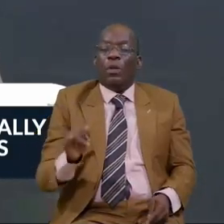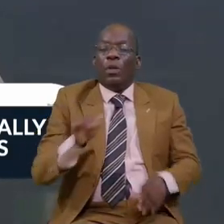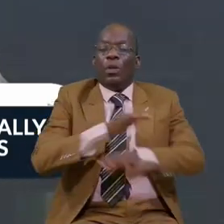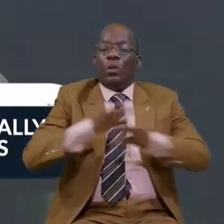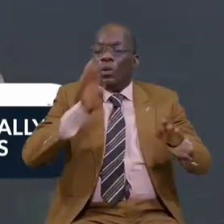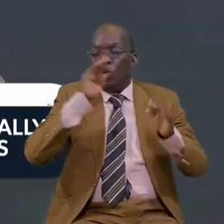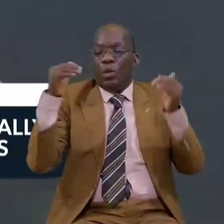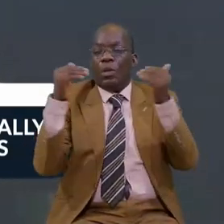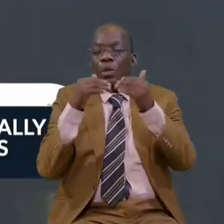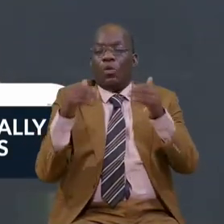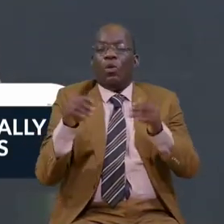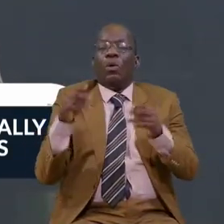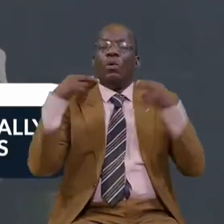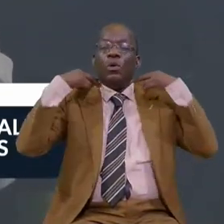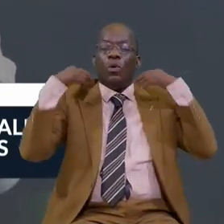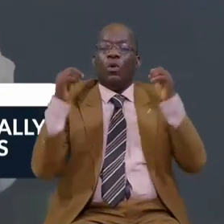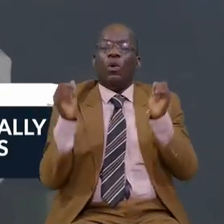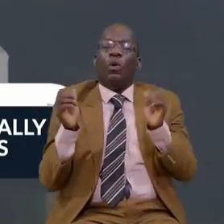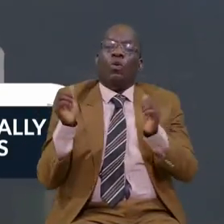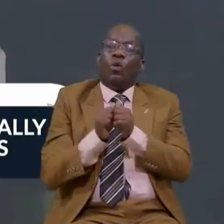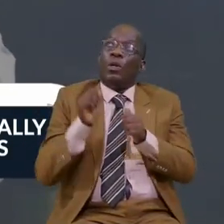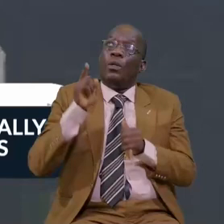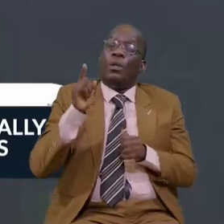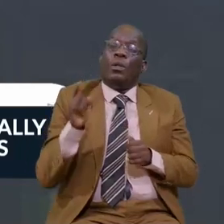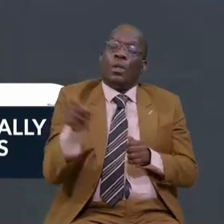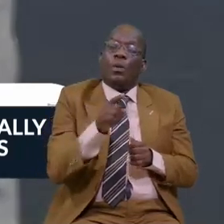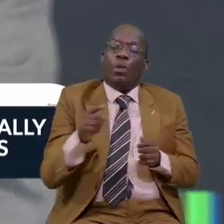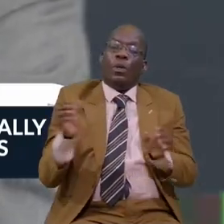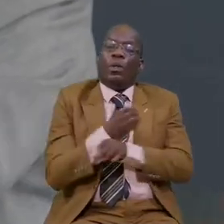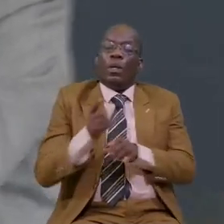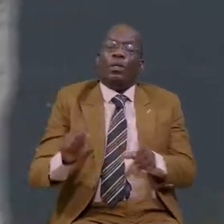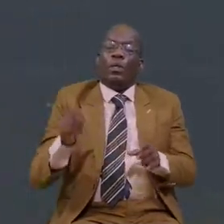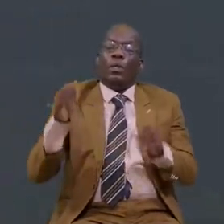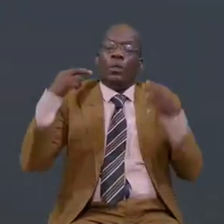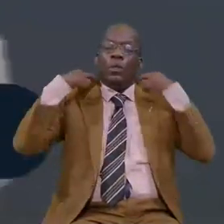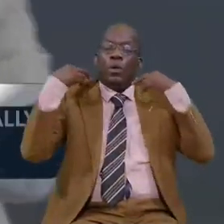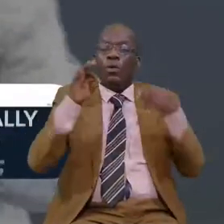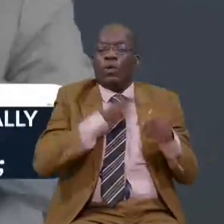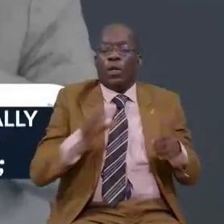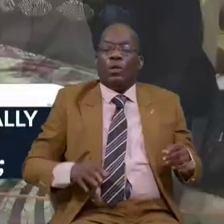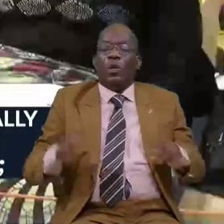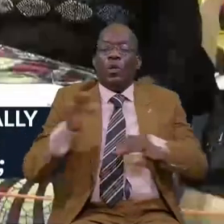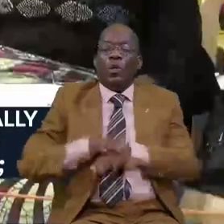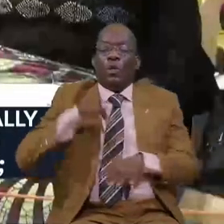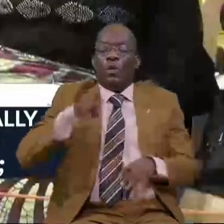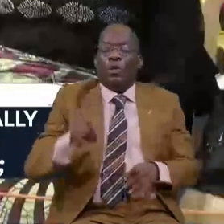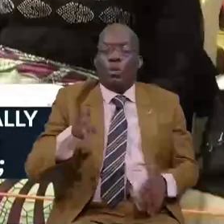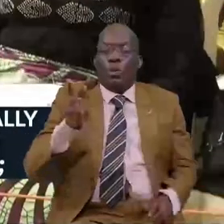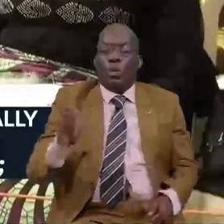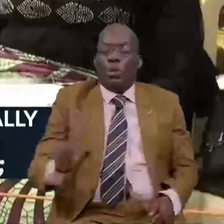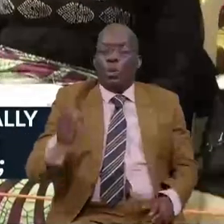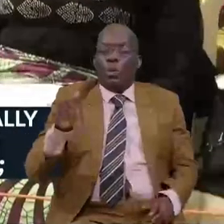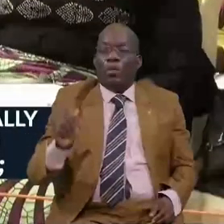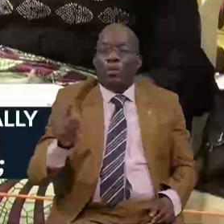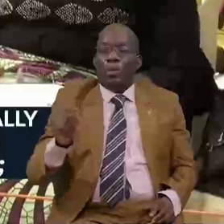nuit. Ne vous mettez pas avec les incroyants sur un joug étranger. Prenez le joug de Christ sur vous. En